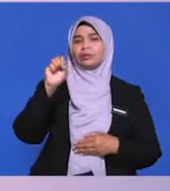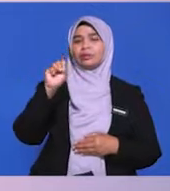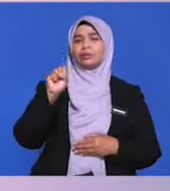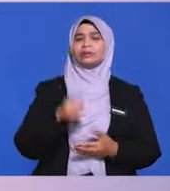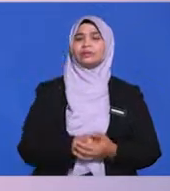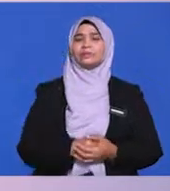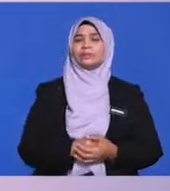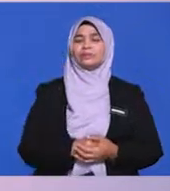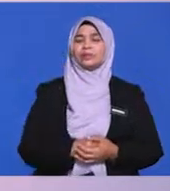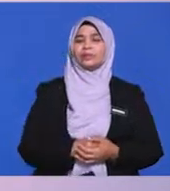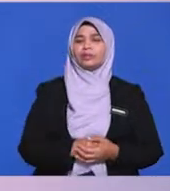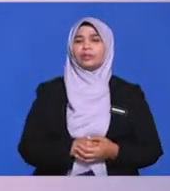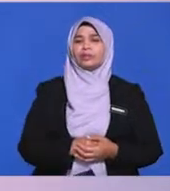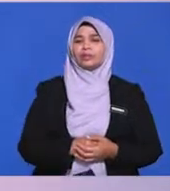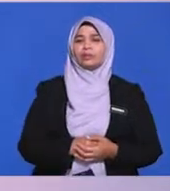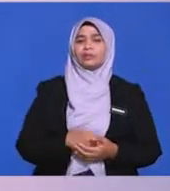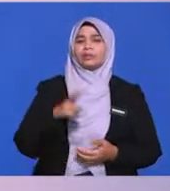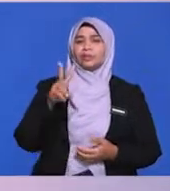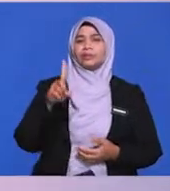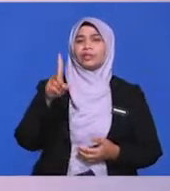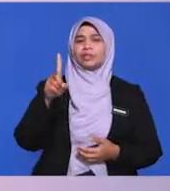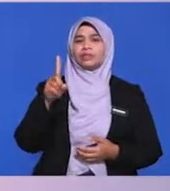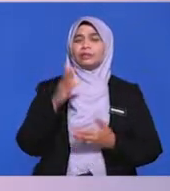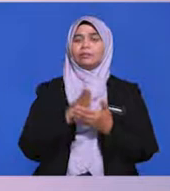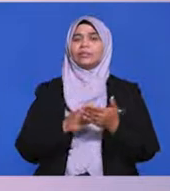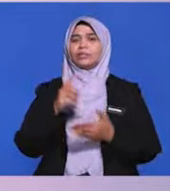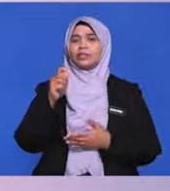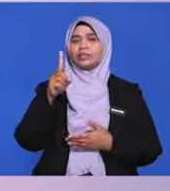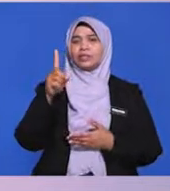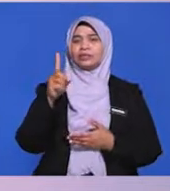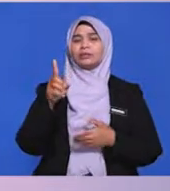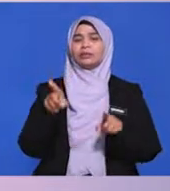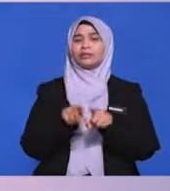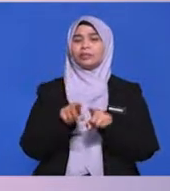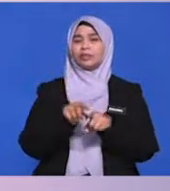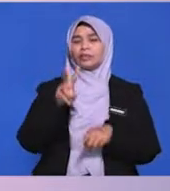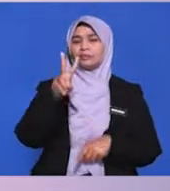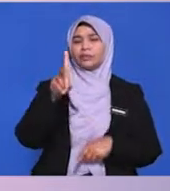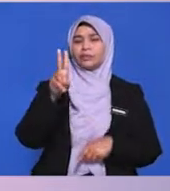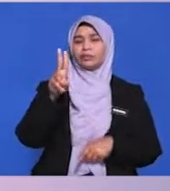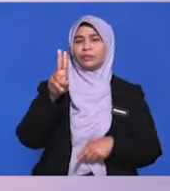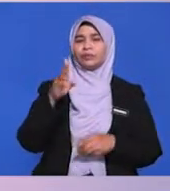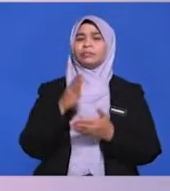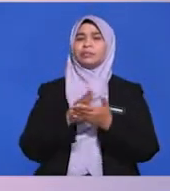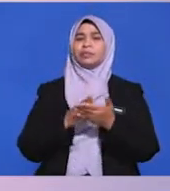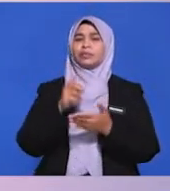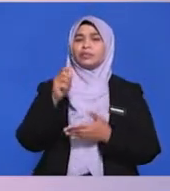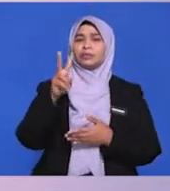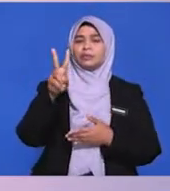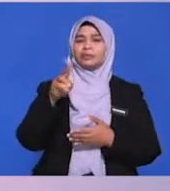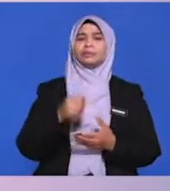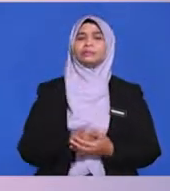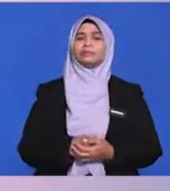di satu pergi satu sama dengan dua pergi jual kemudian